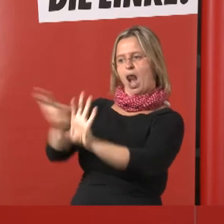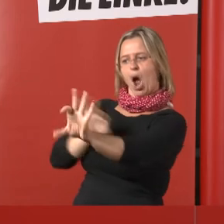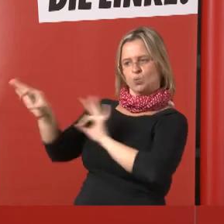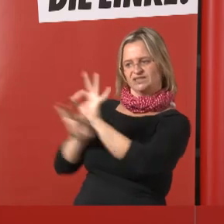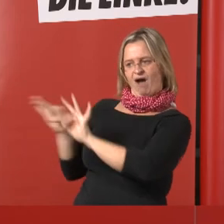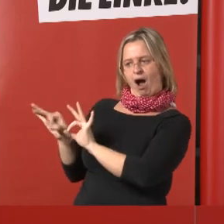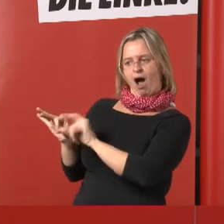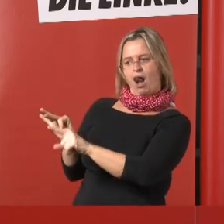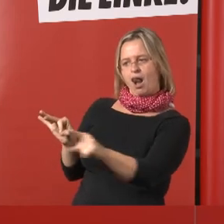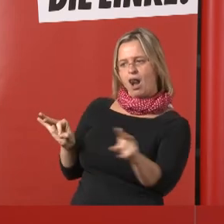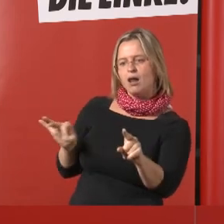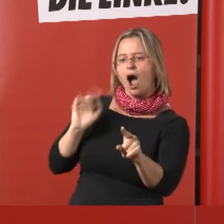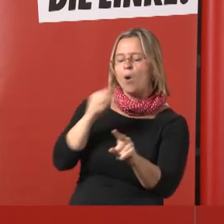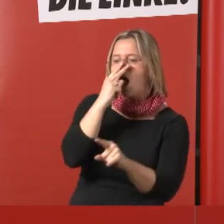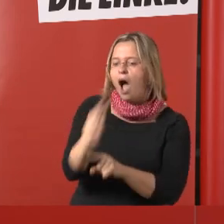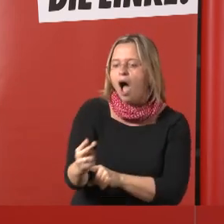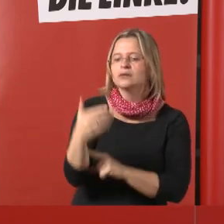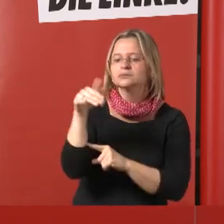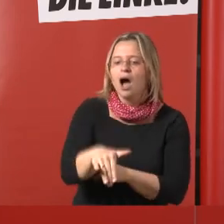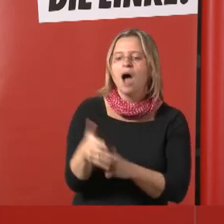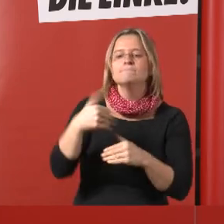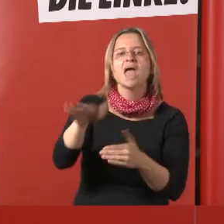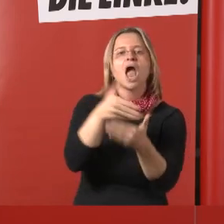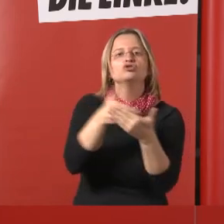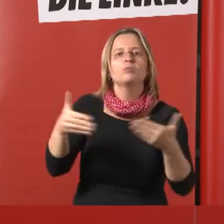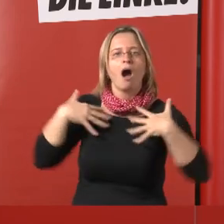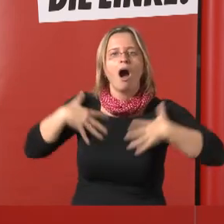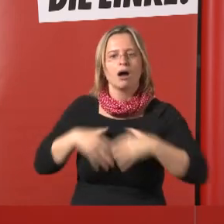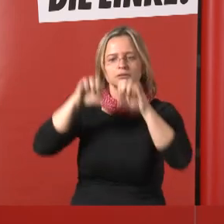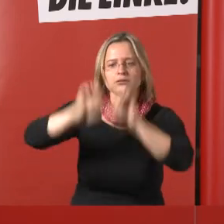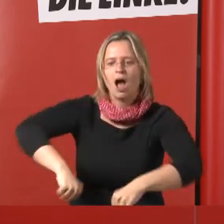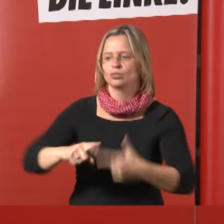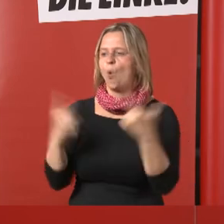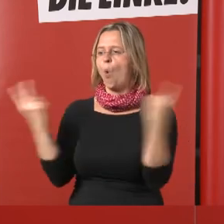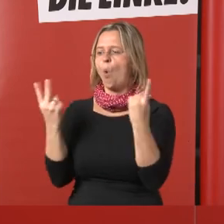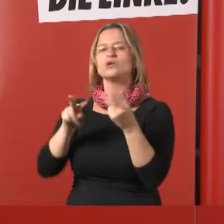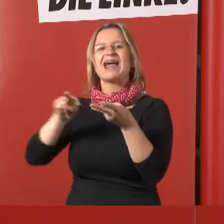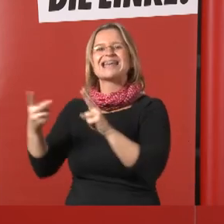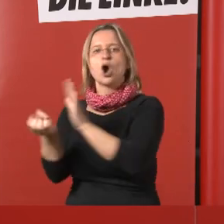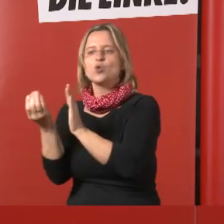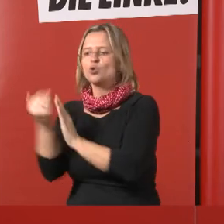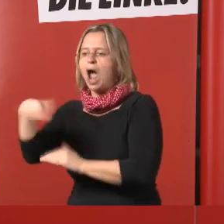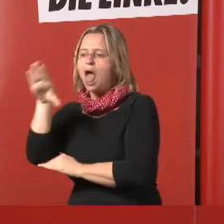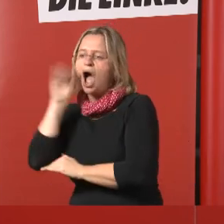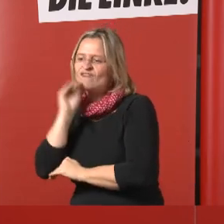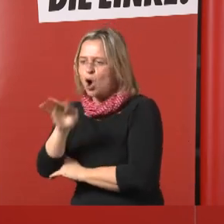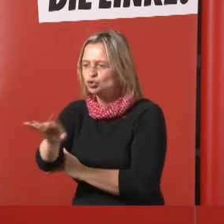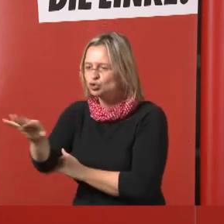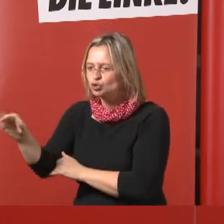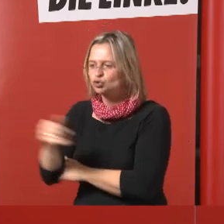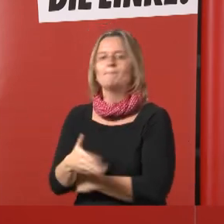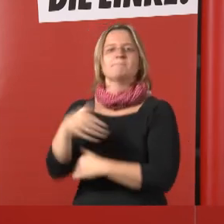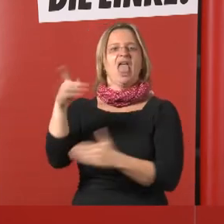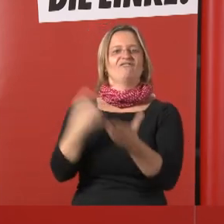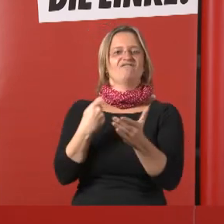Soll heißen, dass bei konkreter Personalauswahl eben auch Kompetenzen wie Mehrsprachigkeit oder